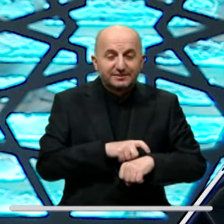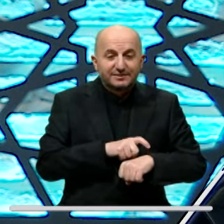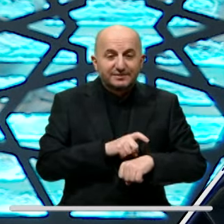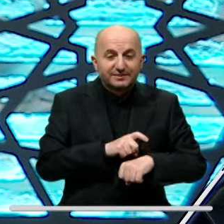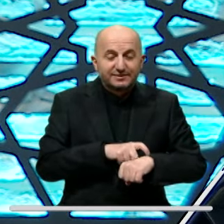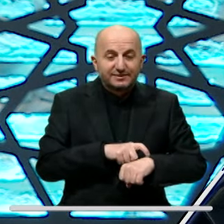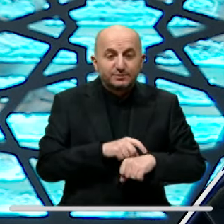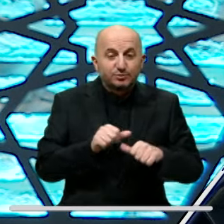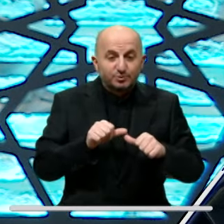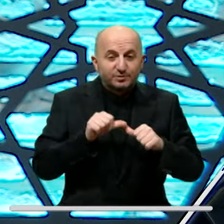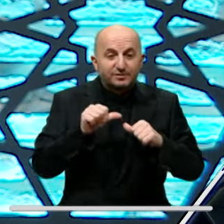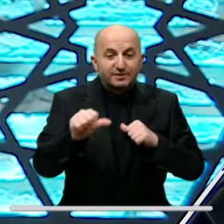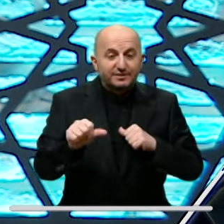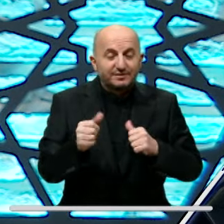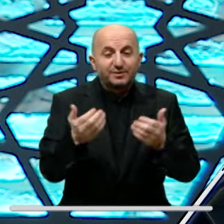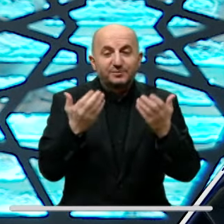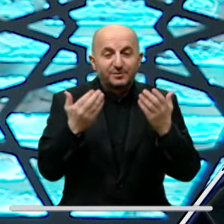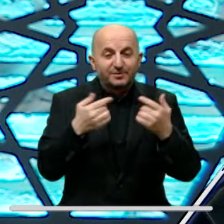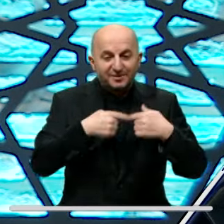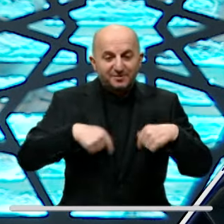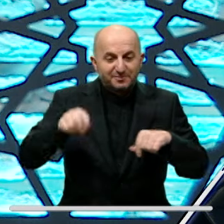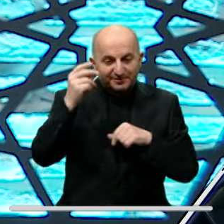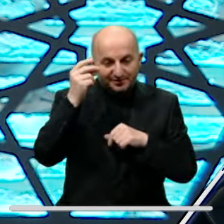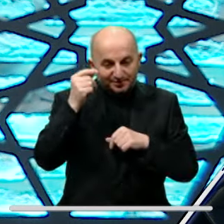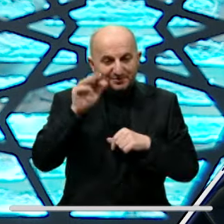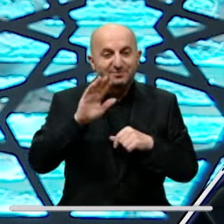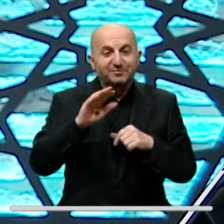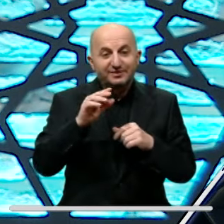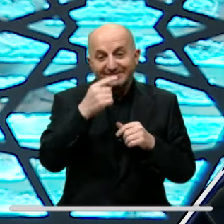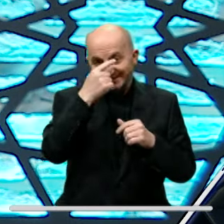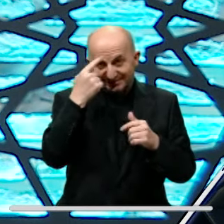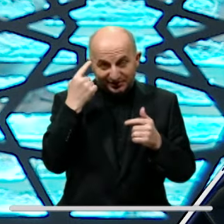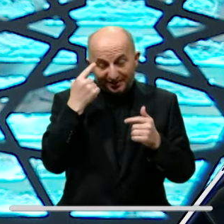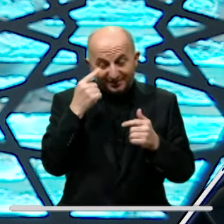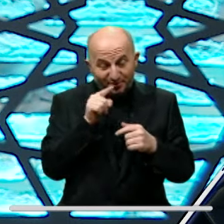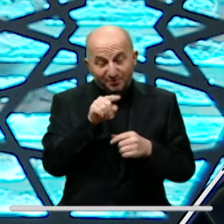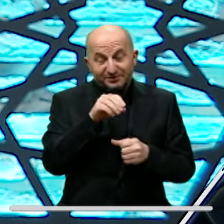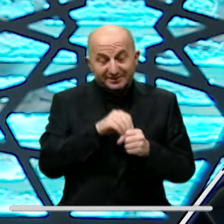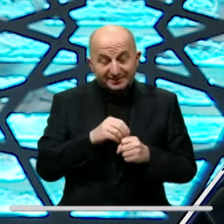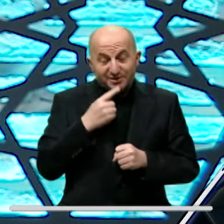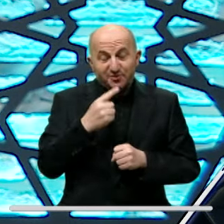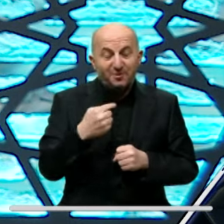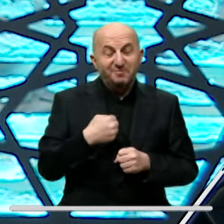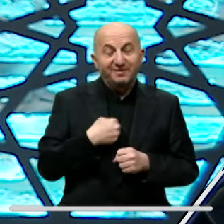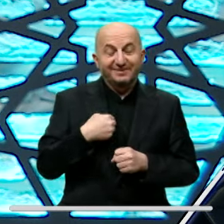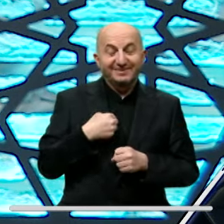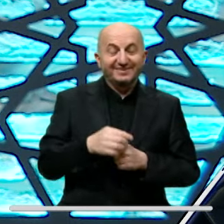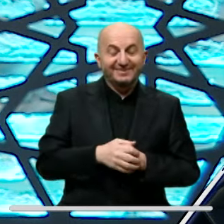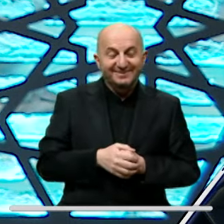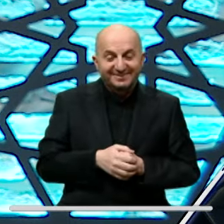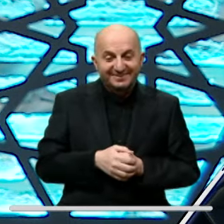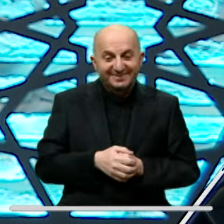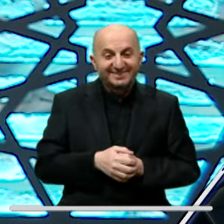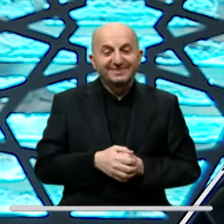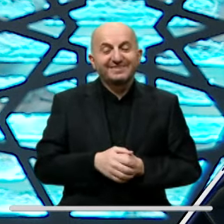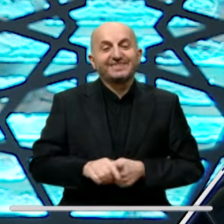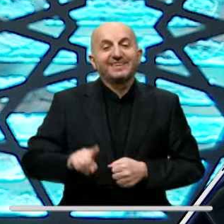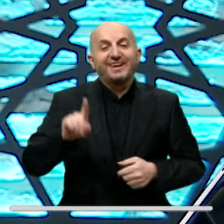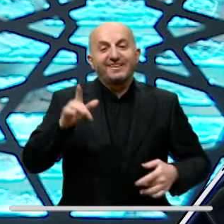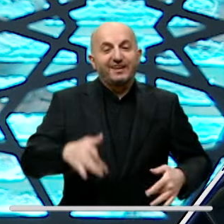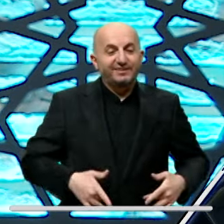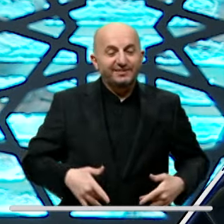ettiğiniz duaların içinde bizi de unutmayın inşallah. İşte onun için diyorum ben de zaten. Peki. Onun için Allah diyorum. Razı